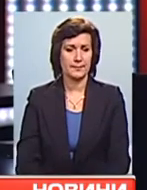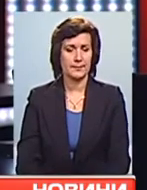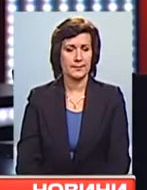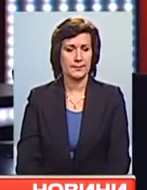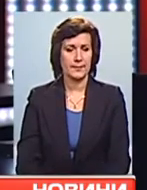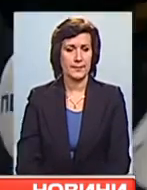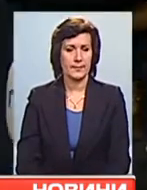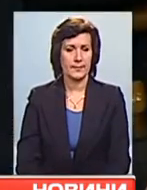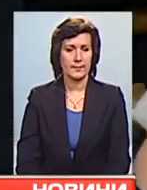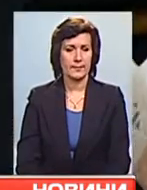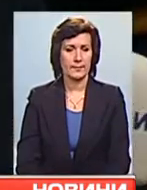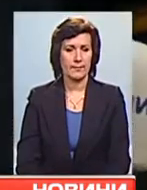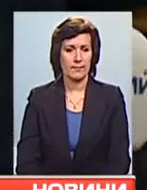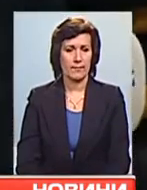сюжеті.